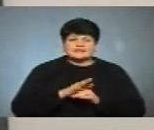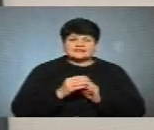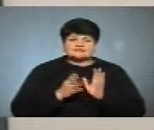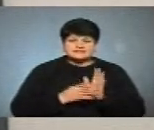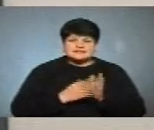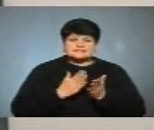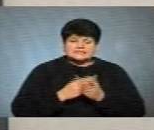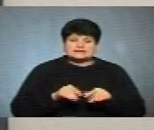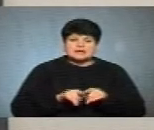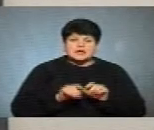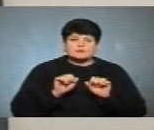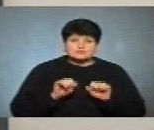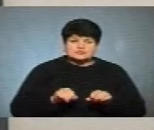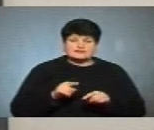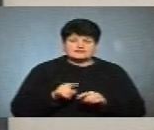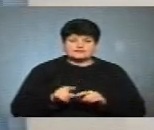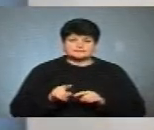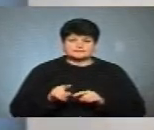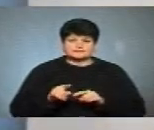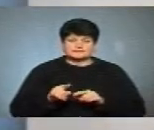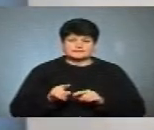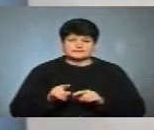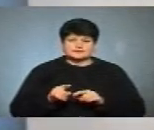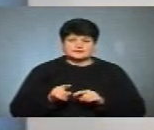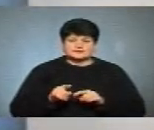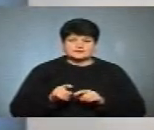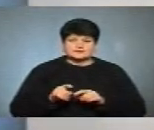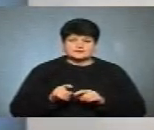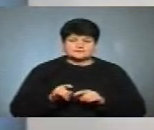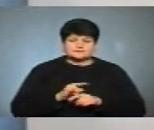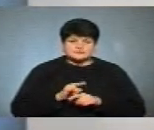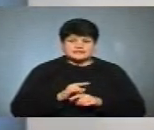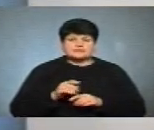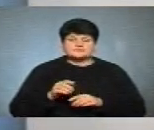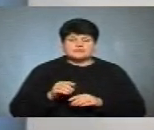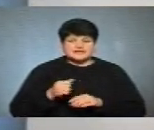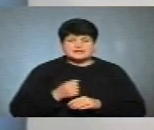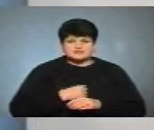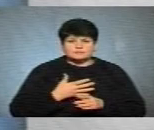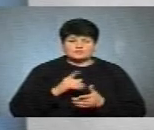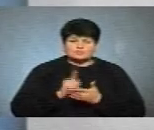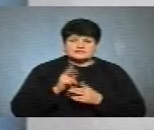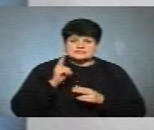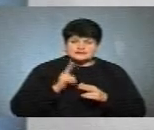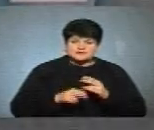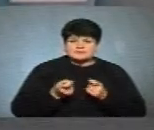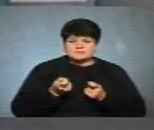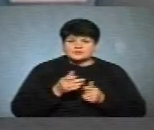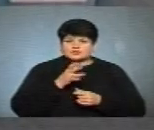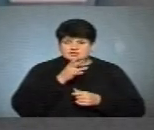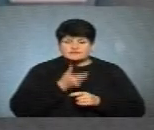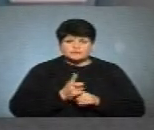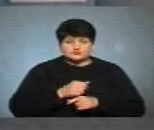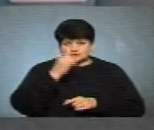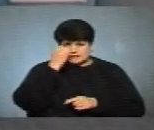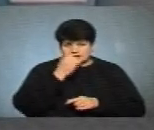COVID-19. Є така можливість, однак нею спекулюється. На жаль. Ми мусимо завершувати наш ефір, бо не так багато в нас часу. Я вам дуже